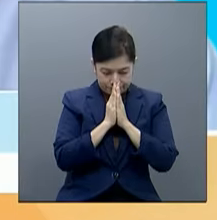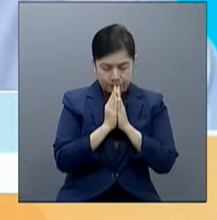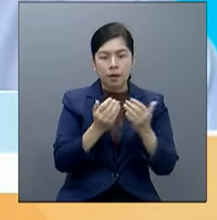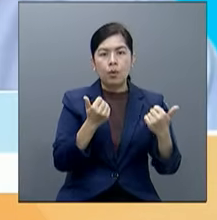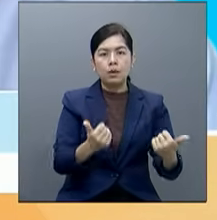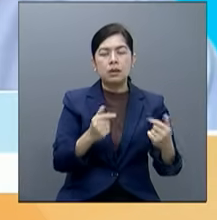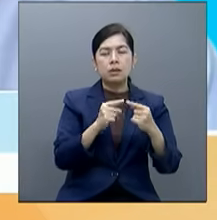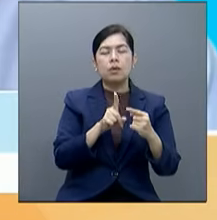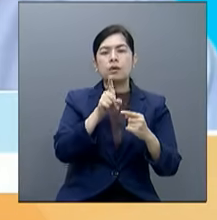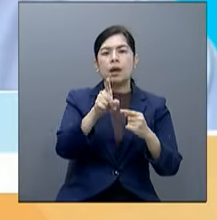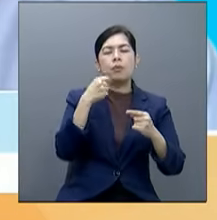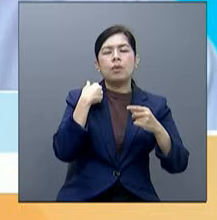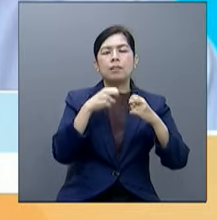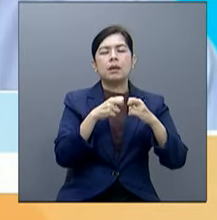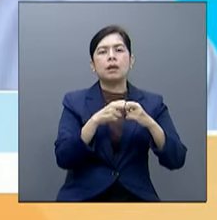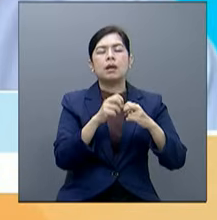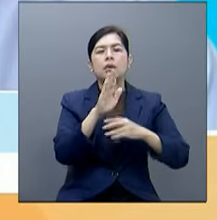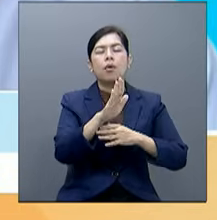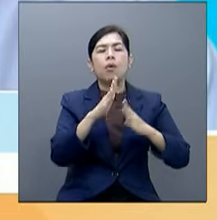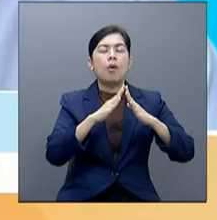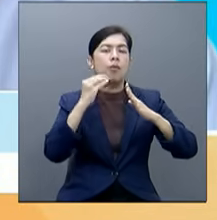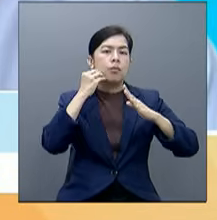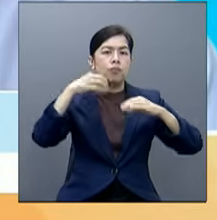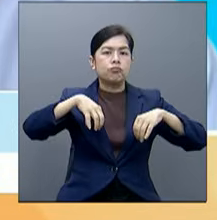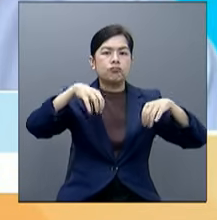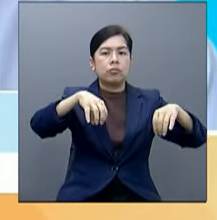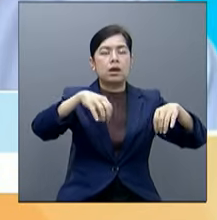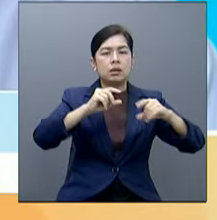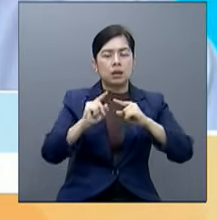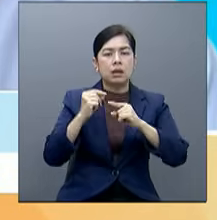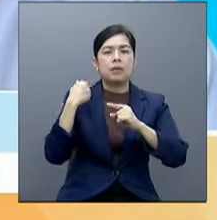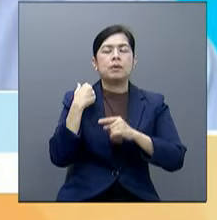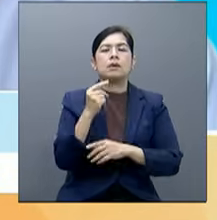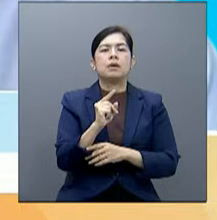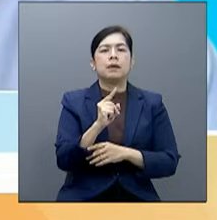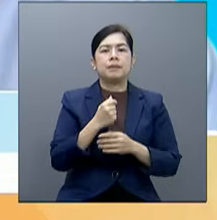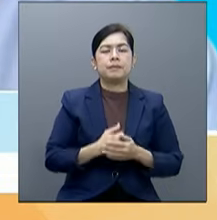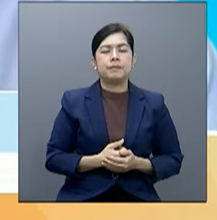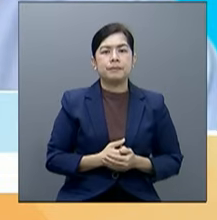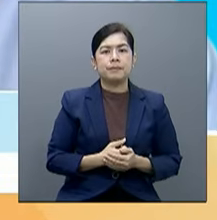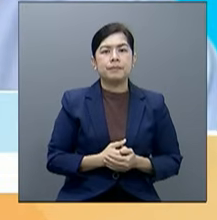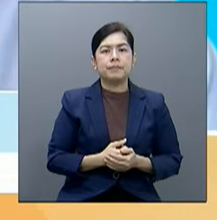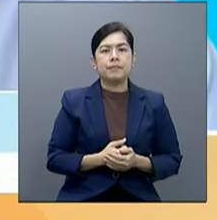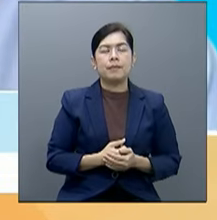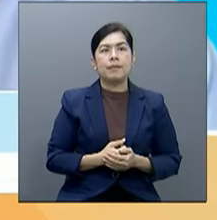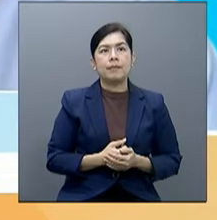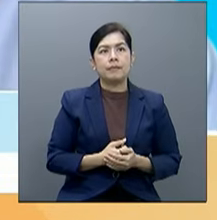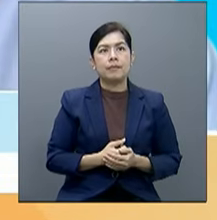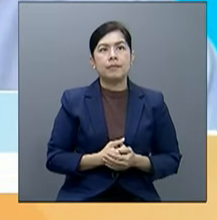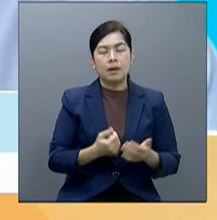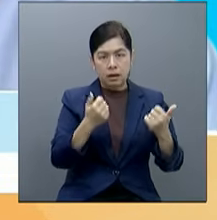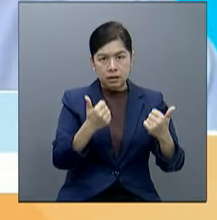ป็นอย่างไรบ้างแล้วค่ะ ตอนนี้สถานการณ์ด้านบนเนี่ยคือที่ในหมู่บ้